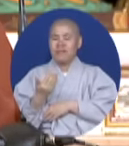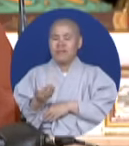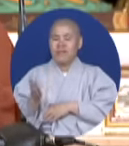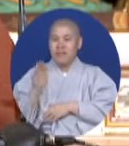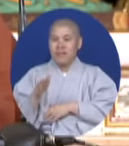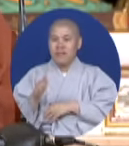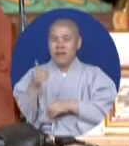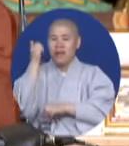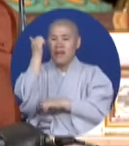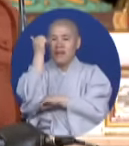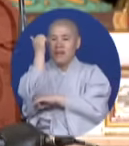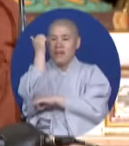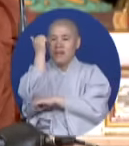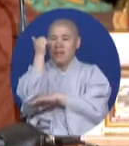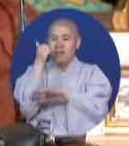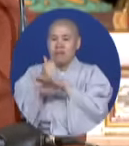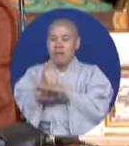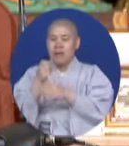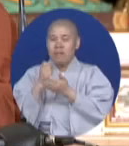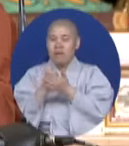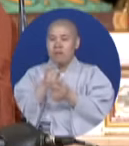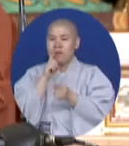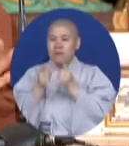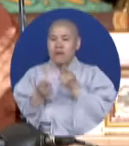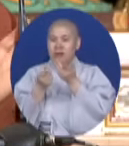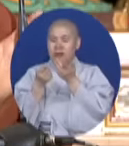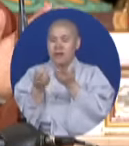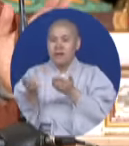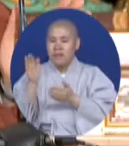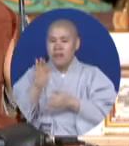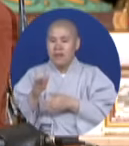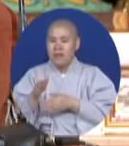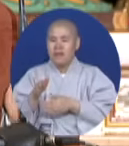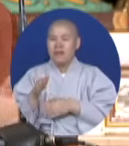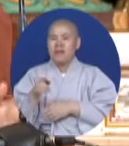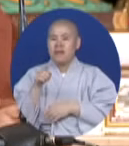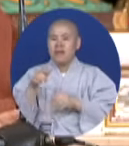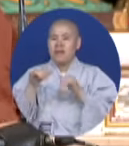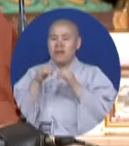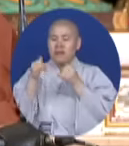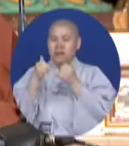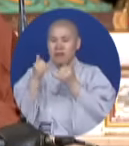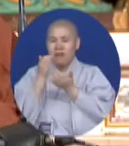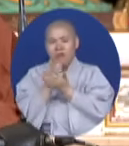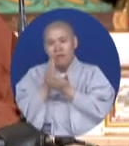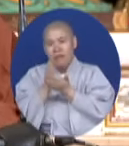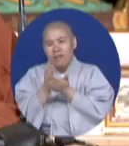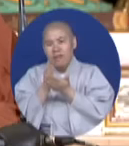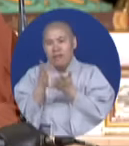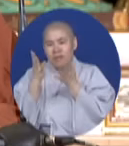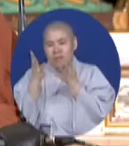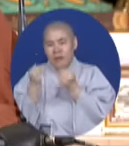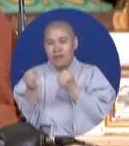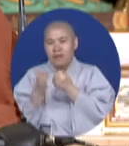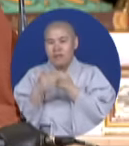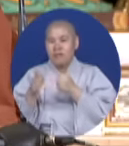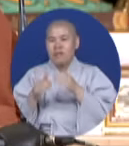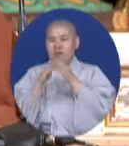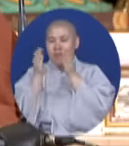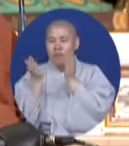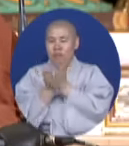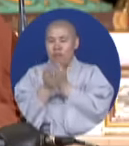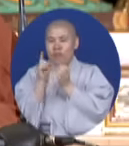인과법을 말하는데 그 인연이 다양하니까 전체